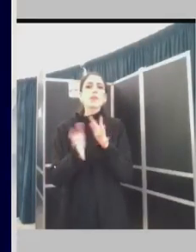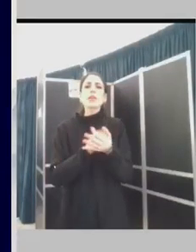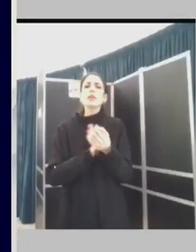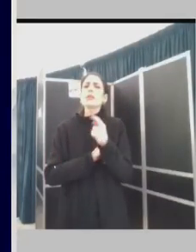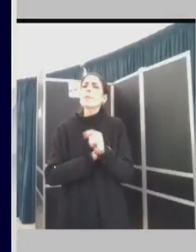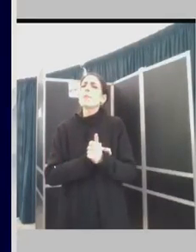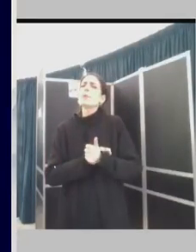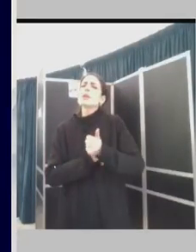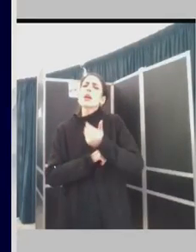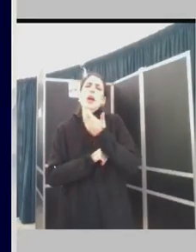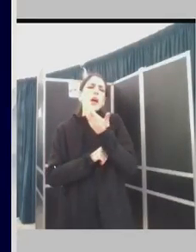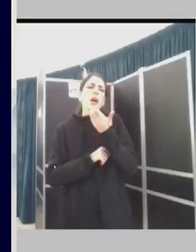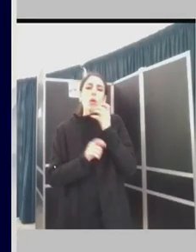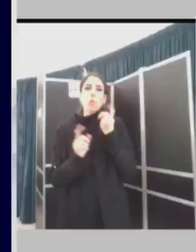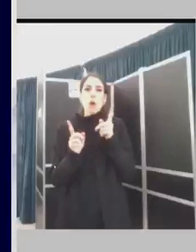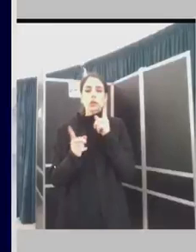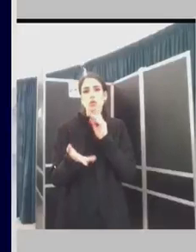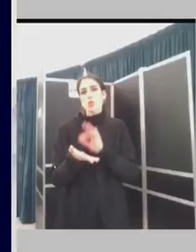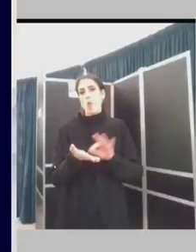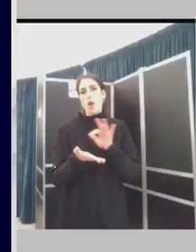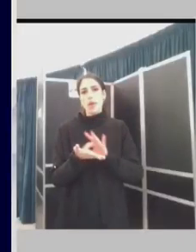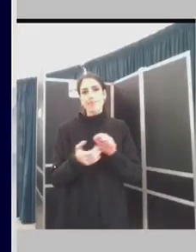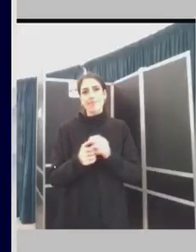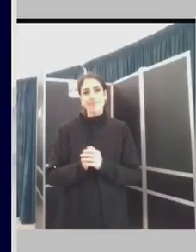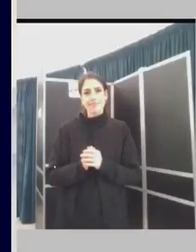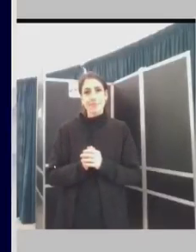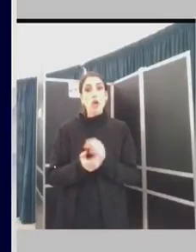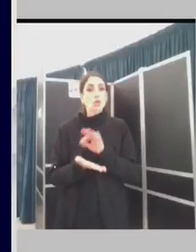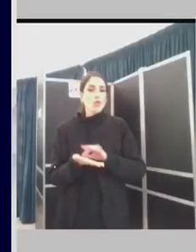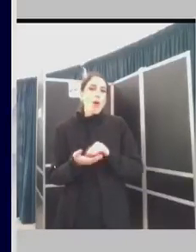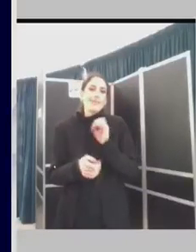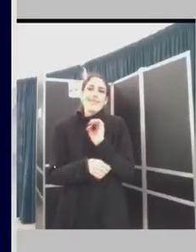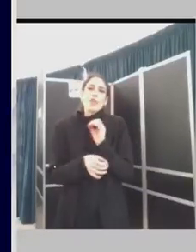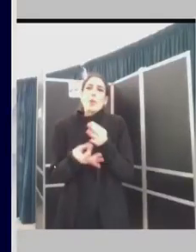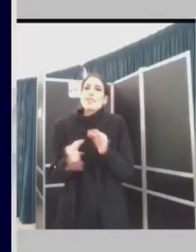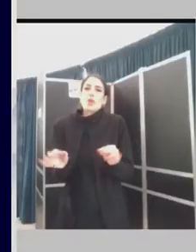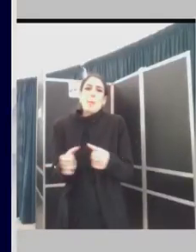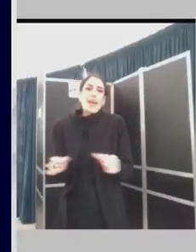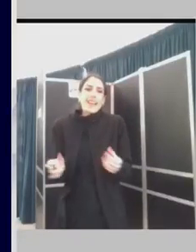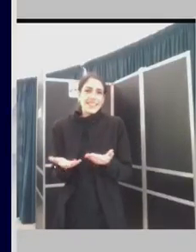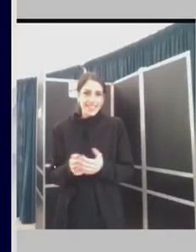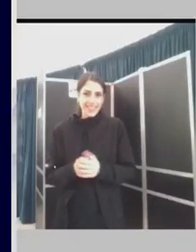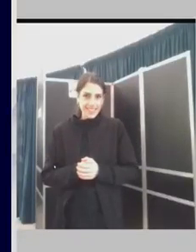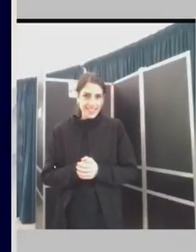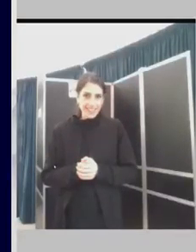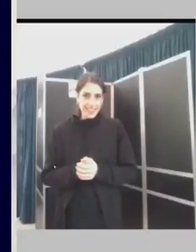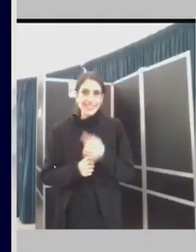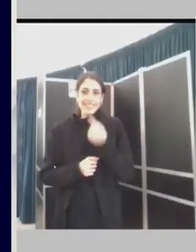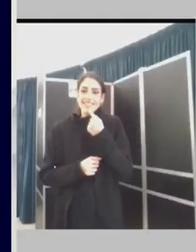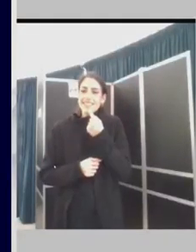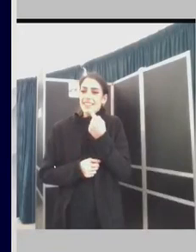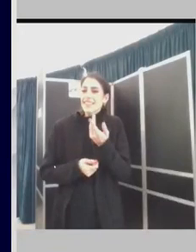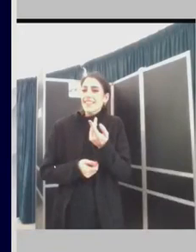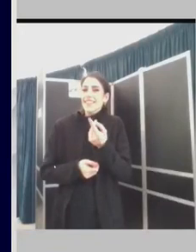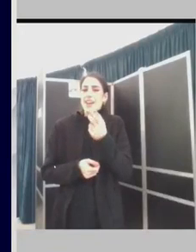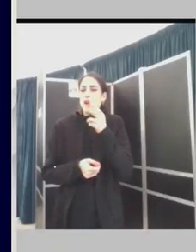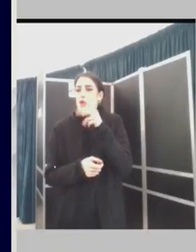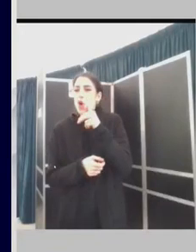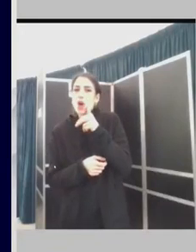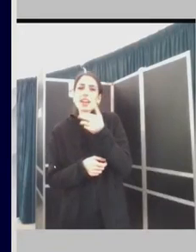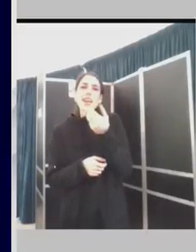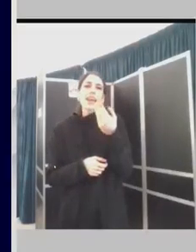si educa a tanto, dove si istruisce la giovane popolazione, quindi le donne di domani e gli uomini di